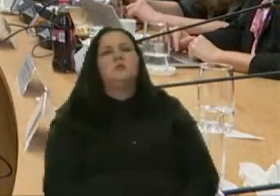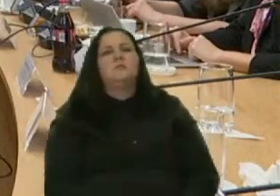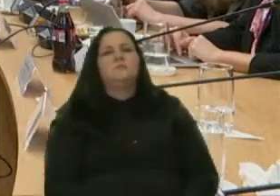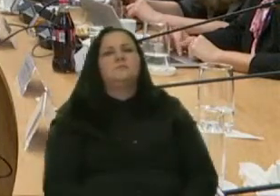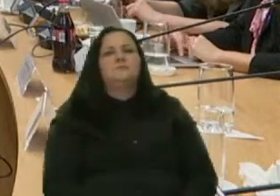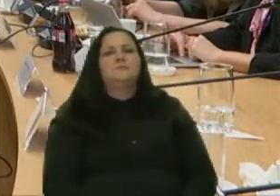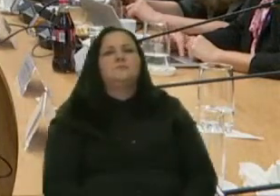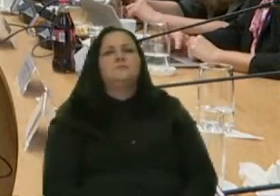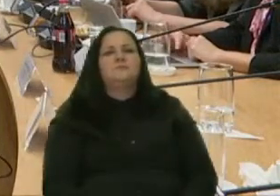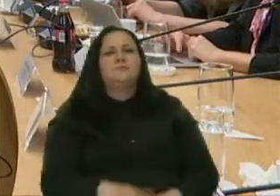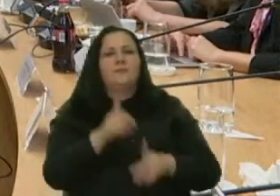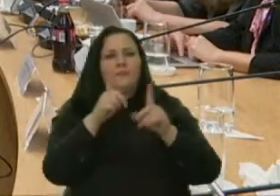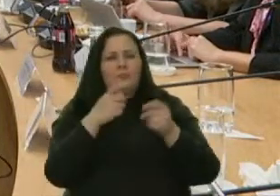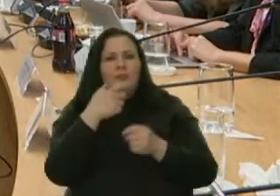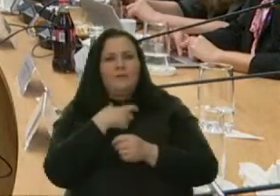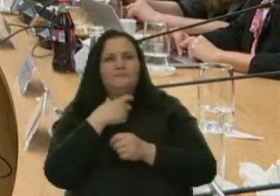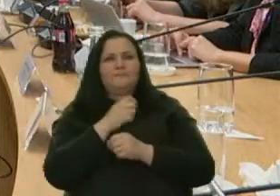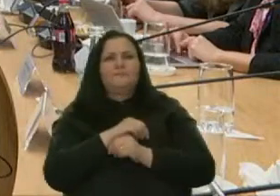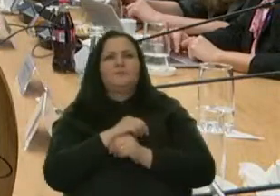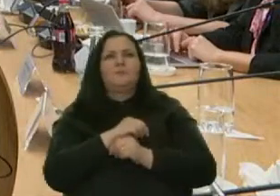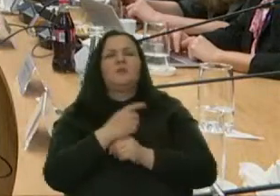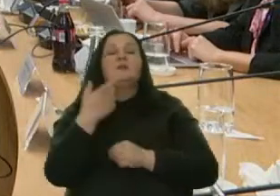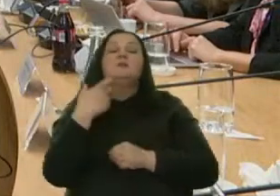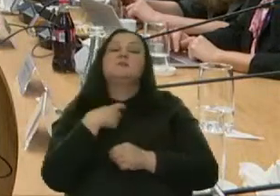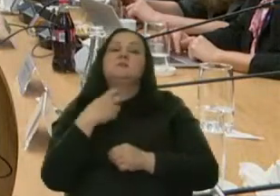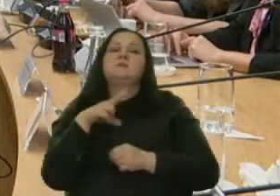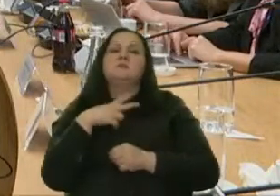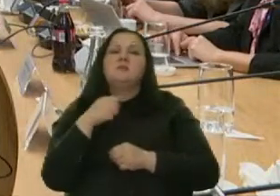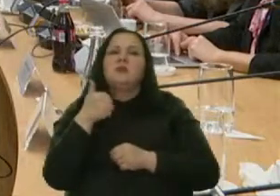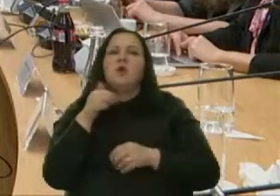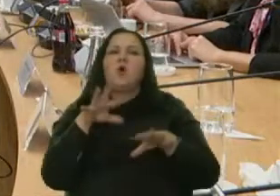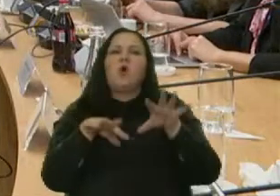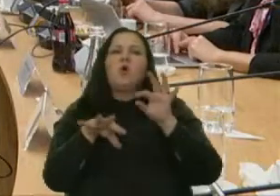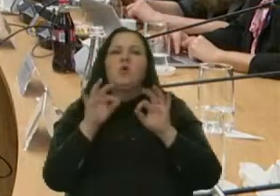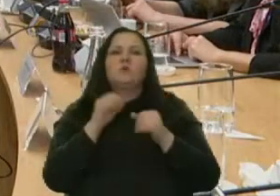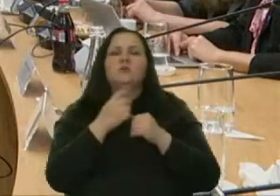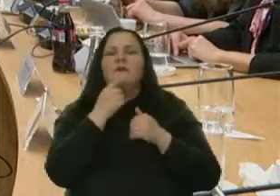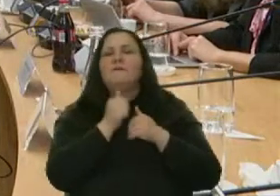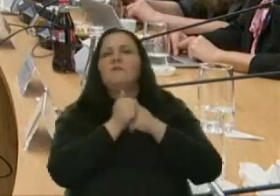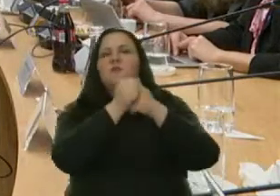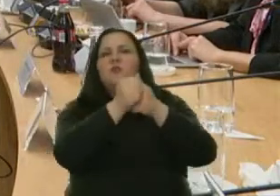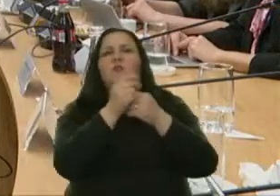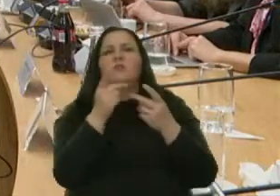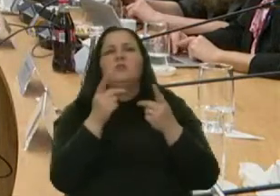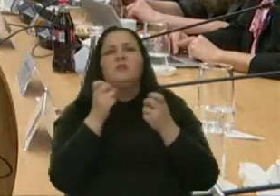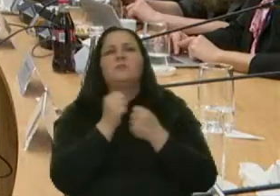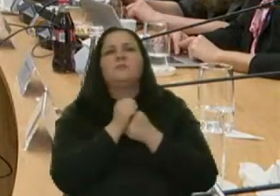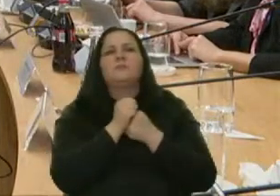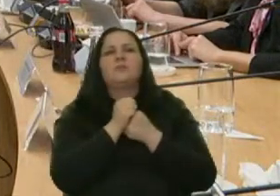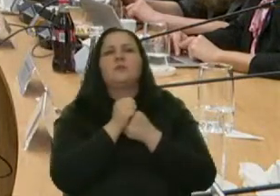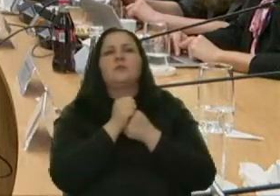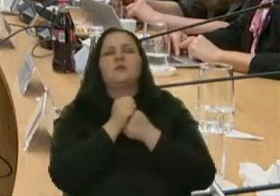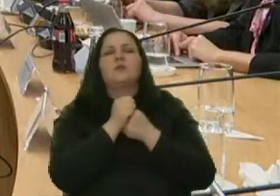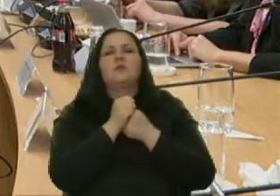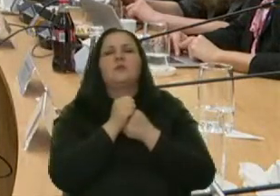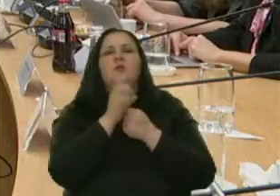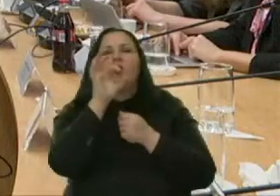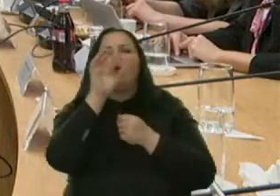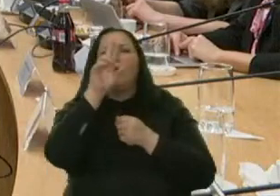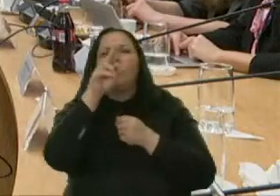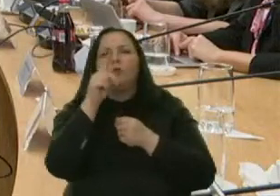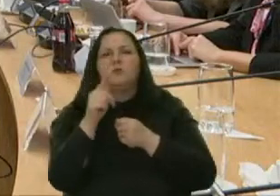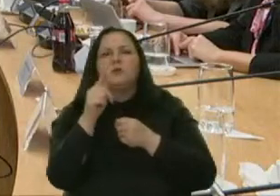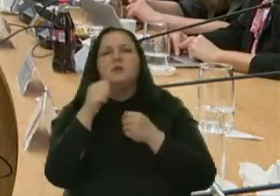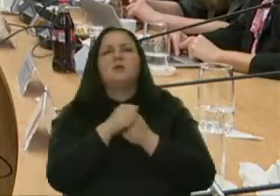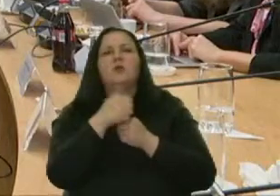ă dacă mi permiteți s ar putea să existe o soluție în funcție de de ou